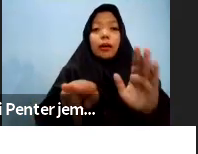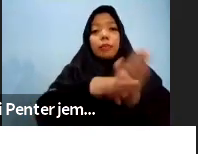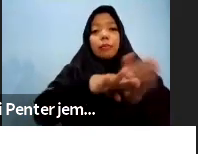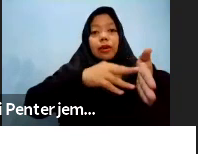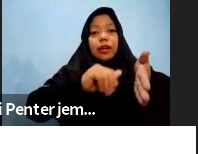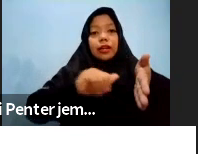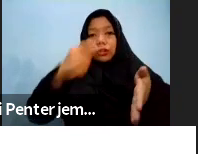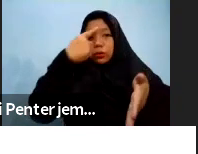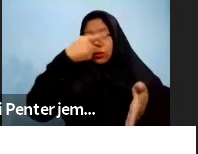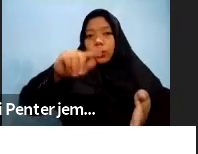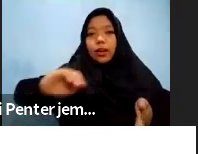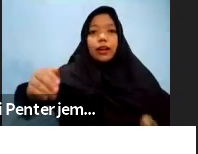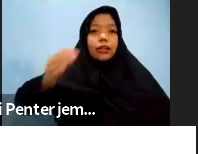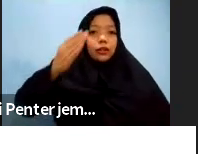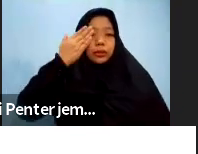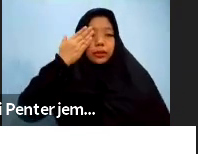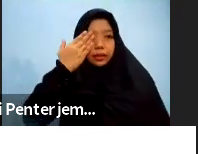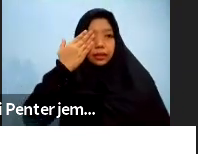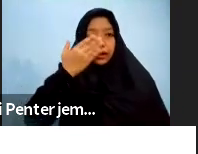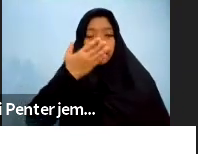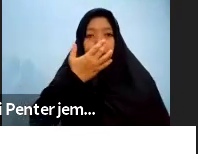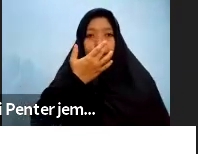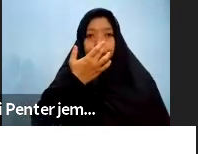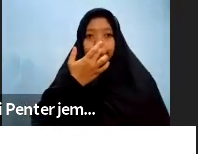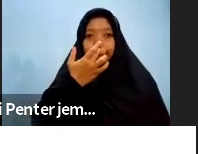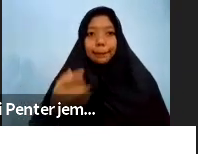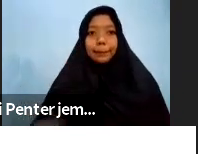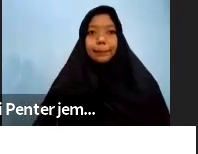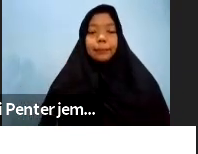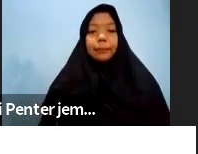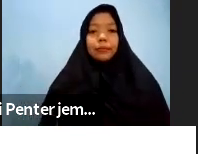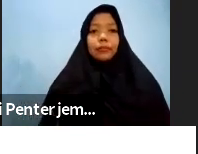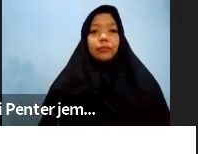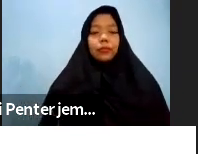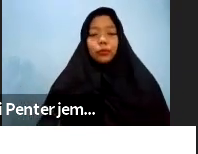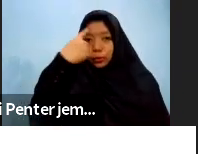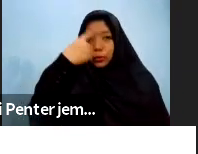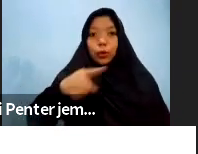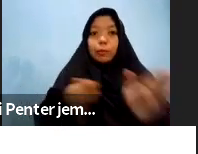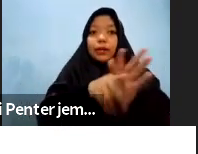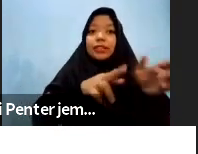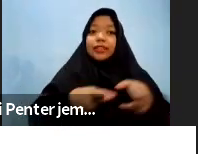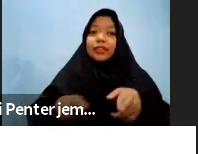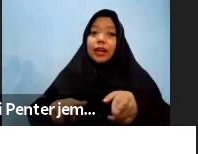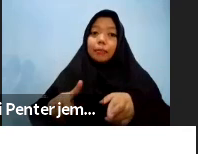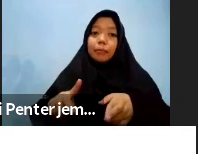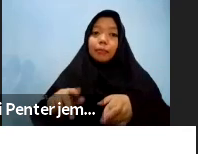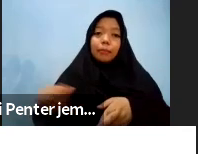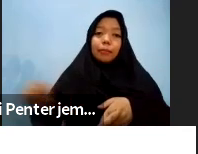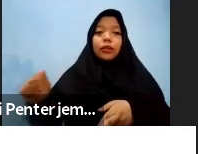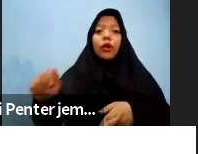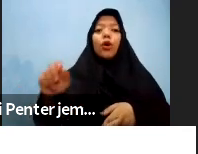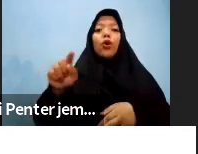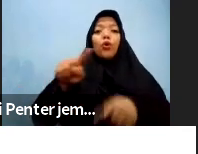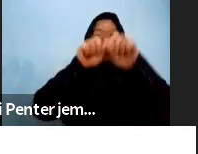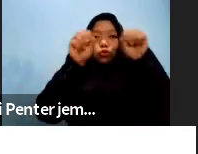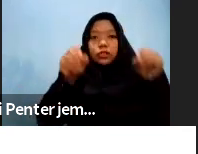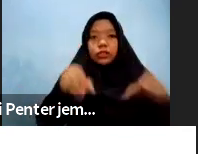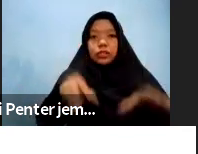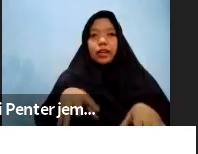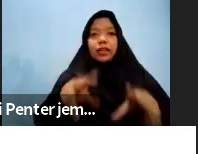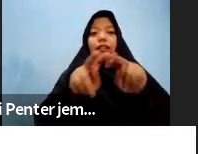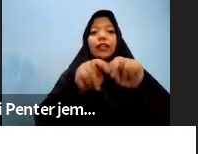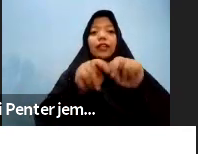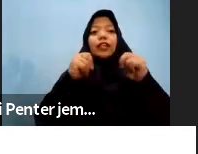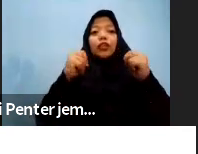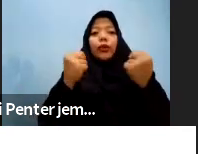jadi ada media audio jelang Ujian Nasional jadi ada contoh-contoh alat pembelajaran ujian dan cara